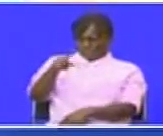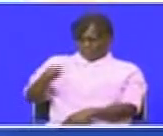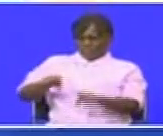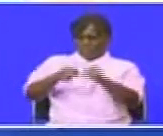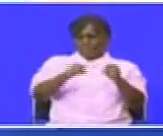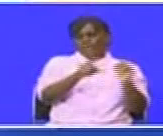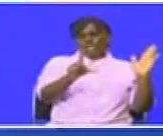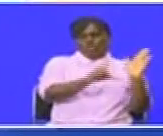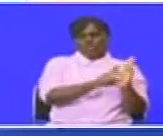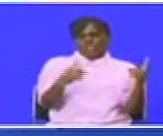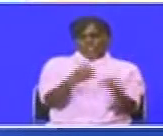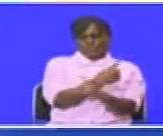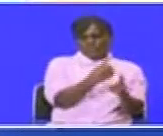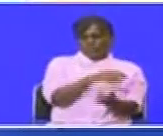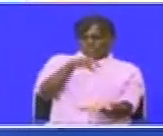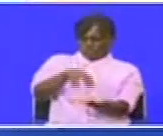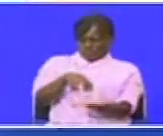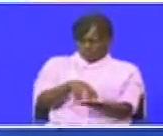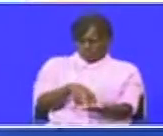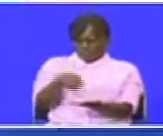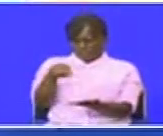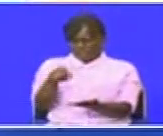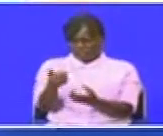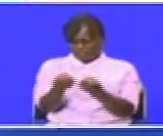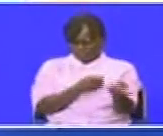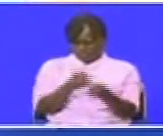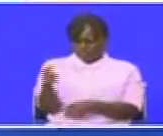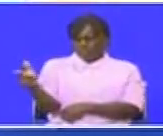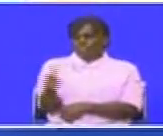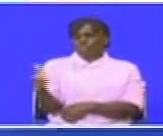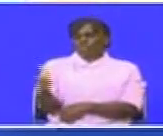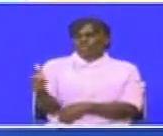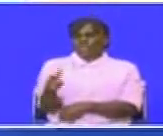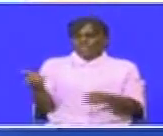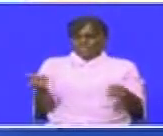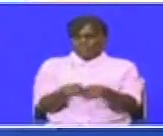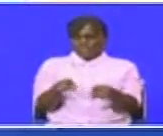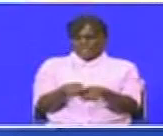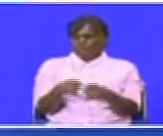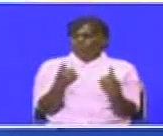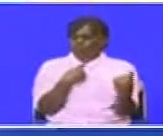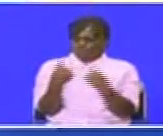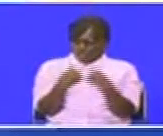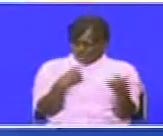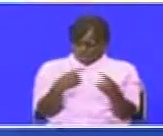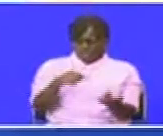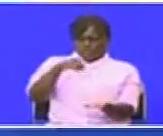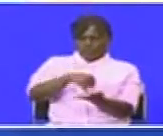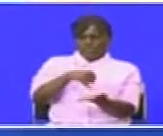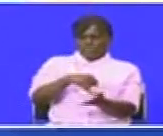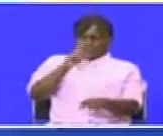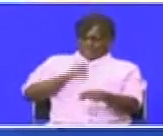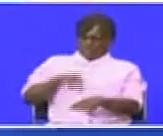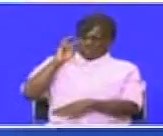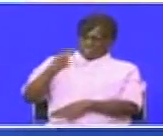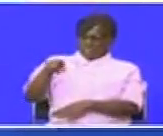kanuni zake, na hapa na pale alihusika mambo yaliyovutia vyombo vya habari ambavyo vile vile hakusita kuviziana navyo kila alipoona